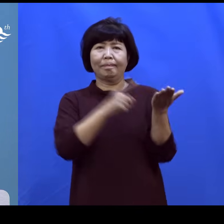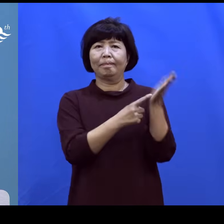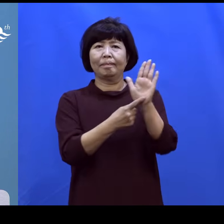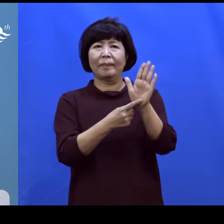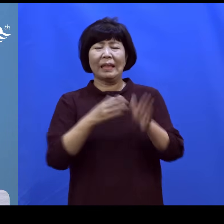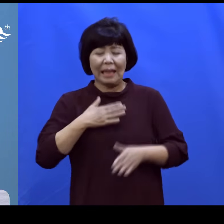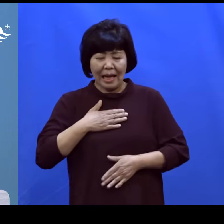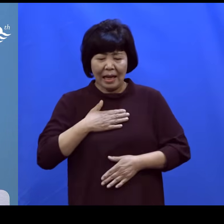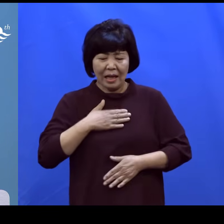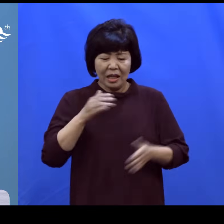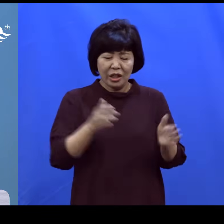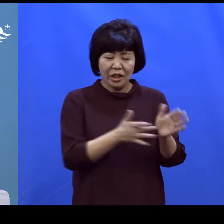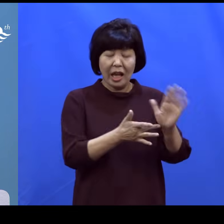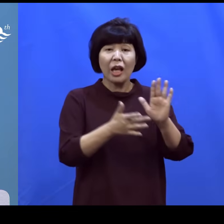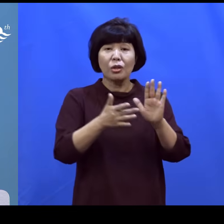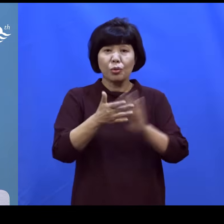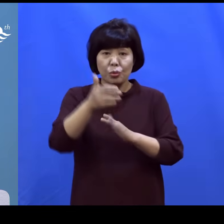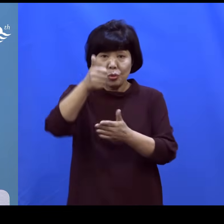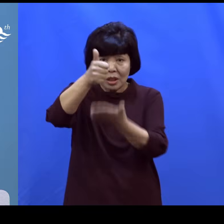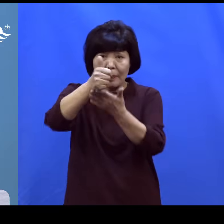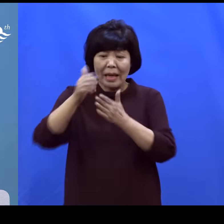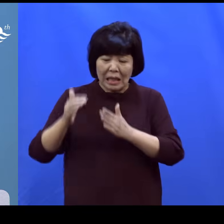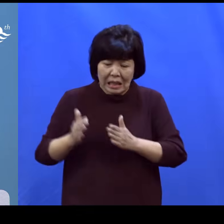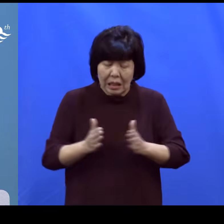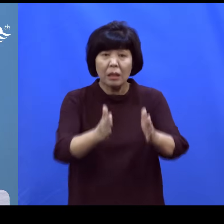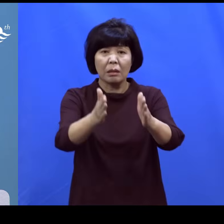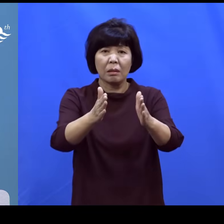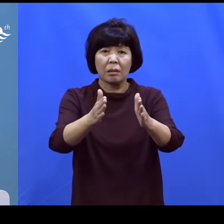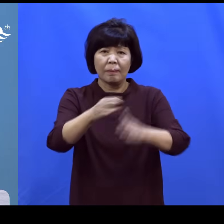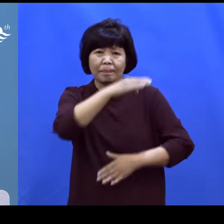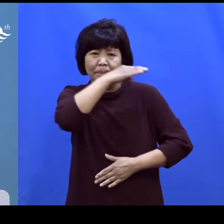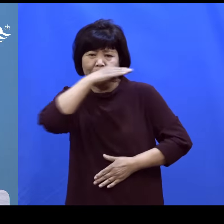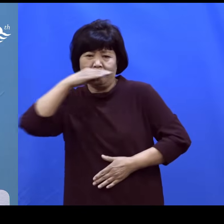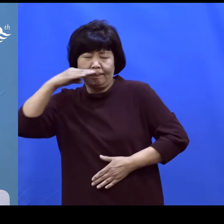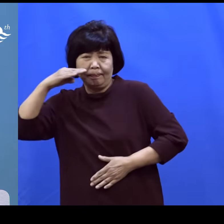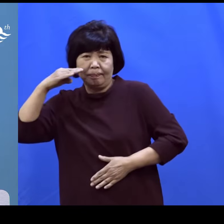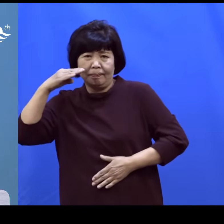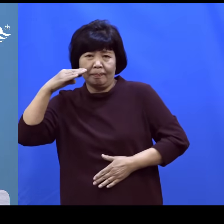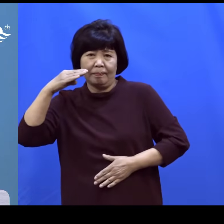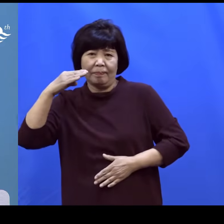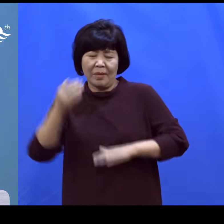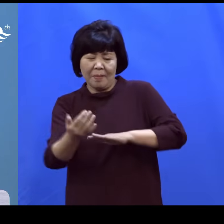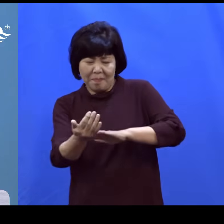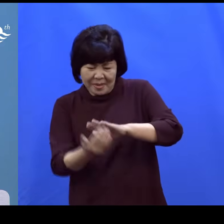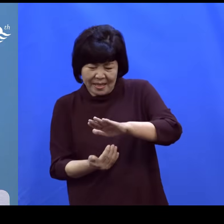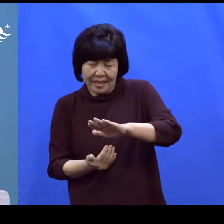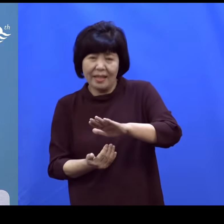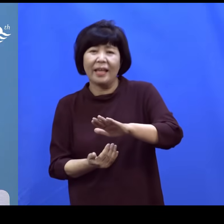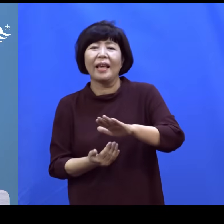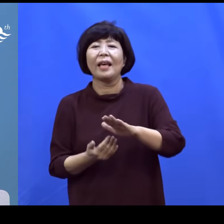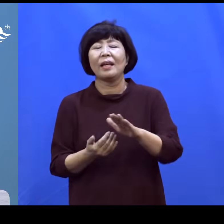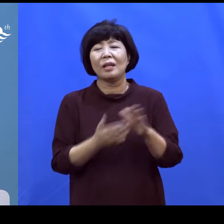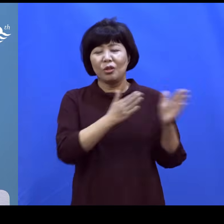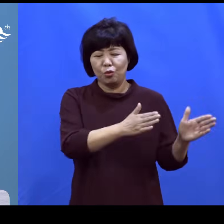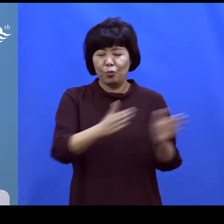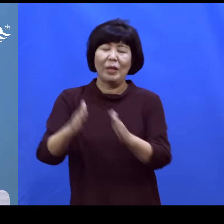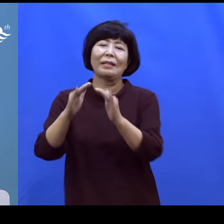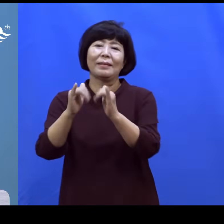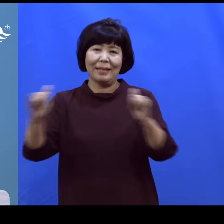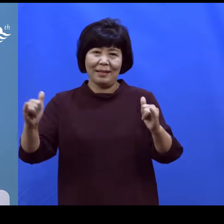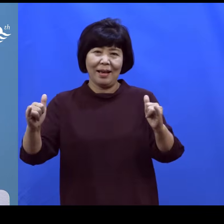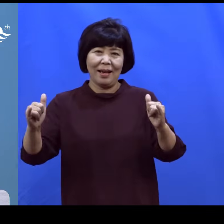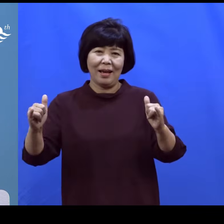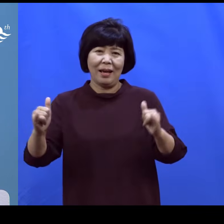주의 길을, 내 뒤에 오시는 그 일을 내가 위에서 존재한다. 주의 길을 곱게 하고 나는